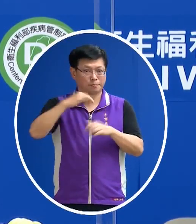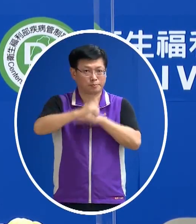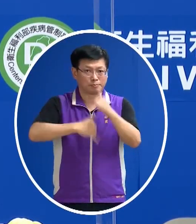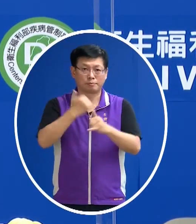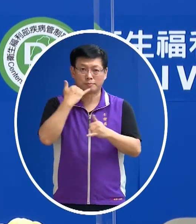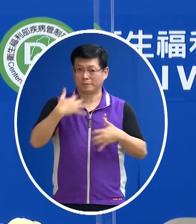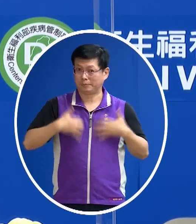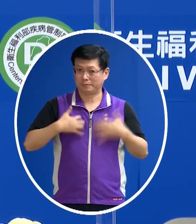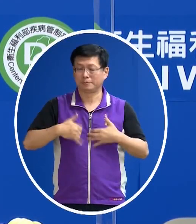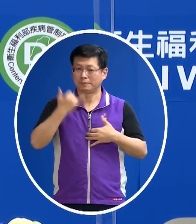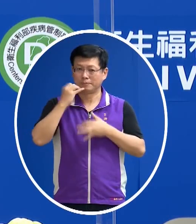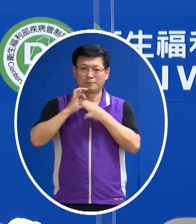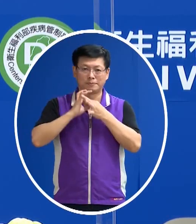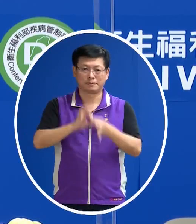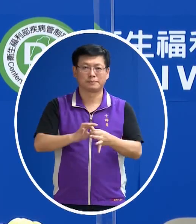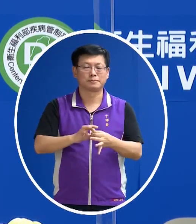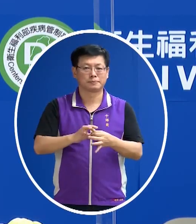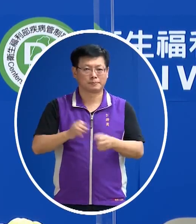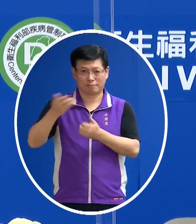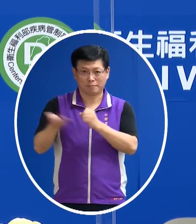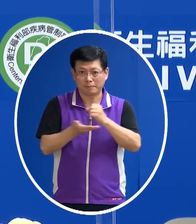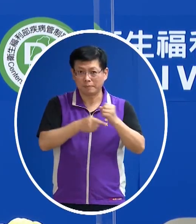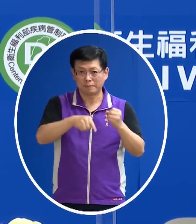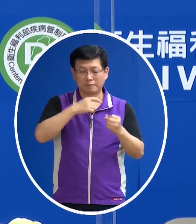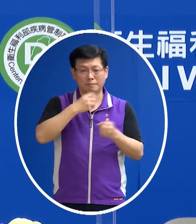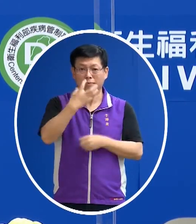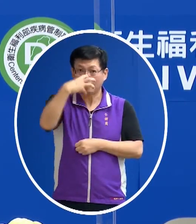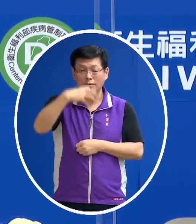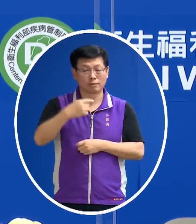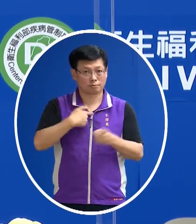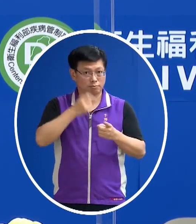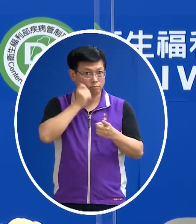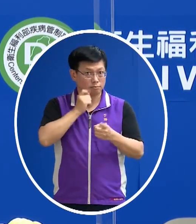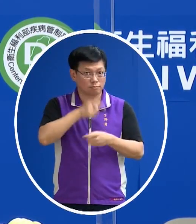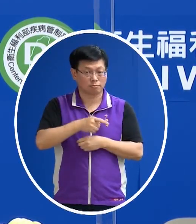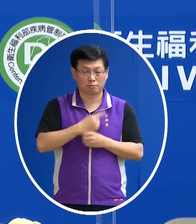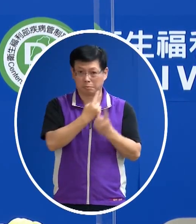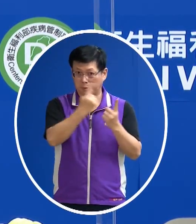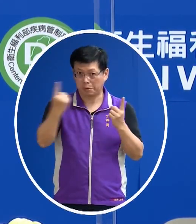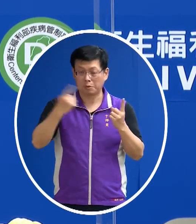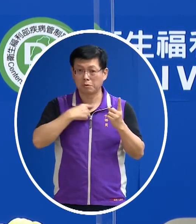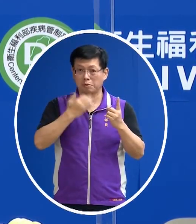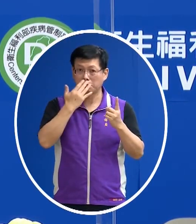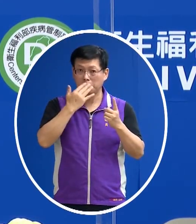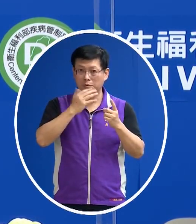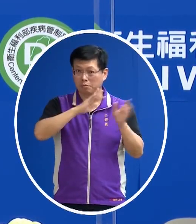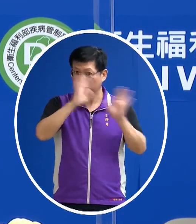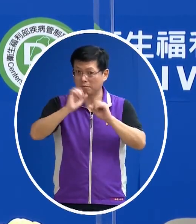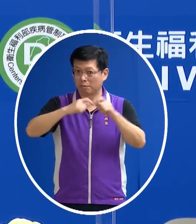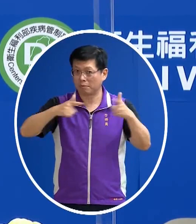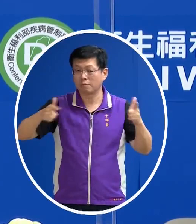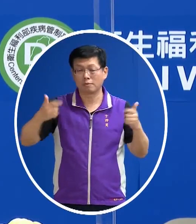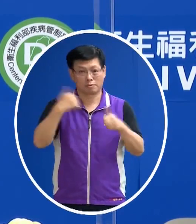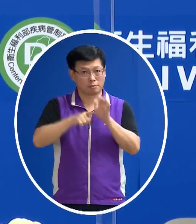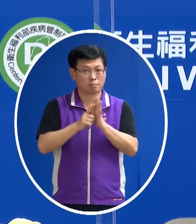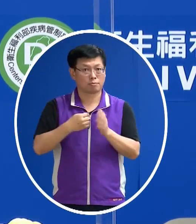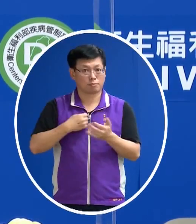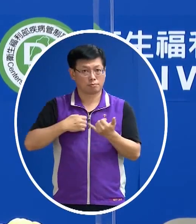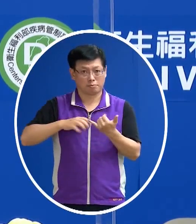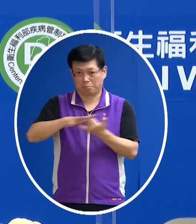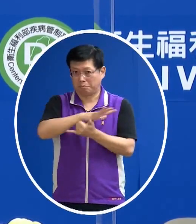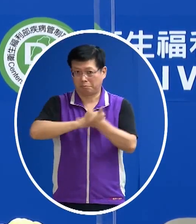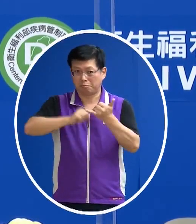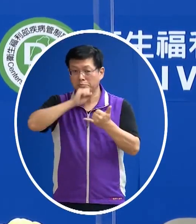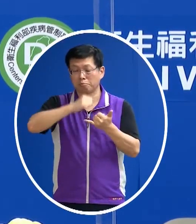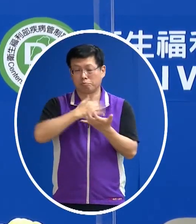这个乐可以持续的增加。那我很欣赏这八乐，就每一颗都不同的样子，就代表台湾是很多